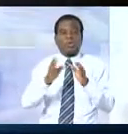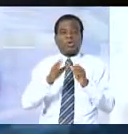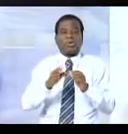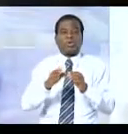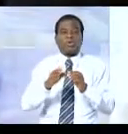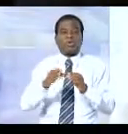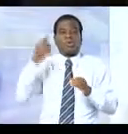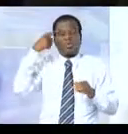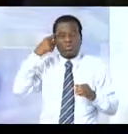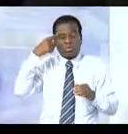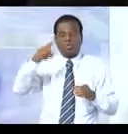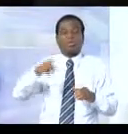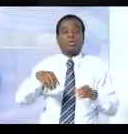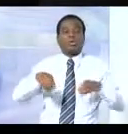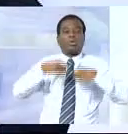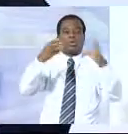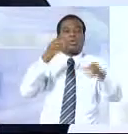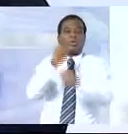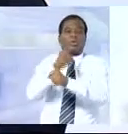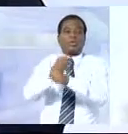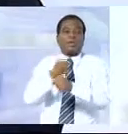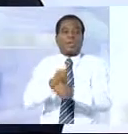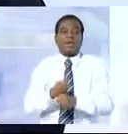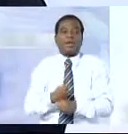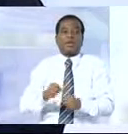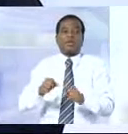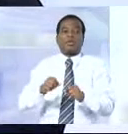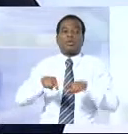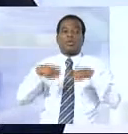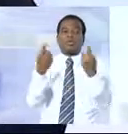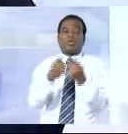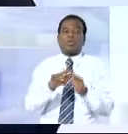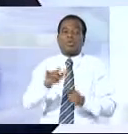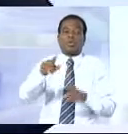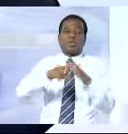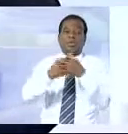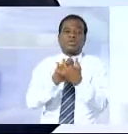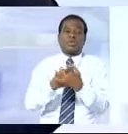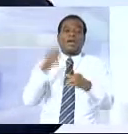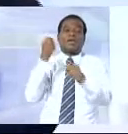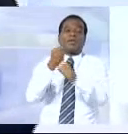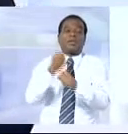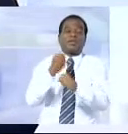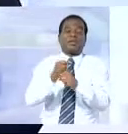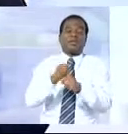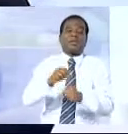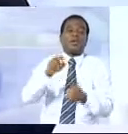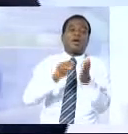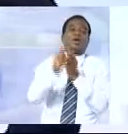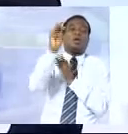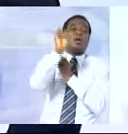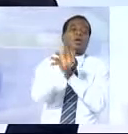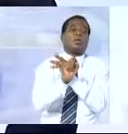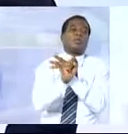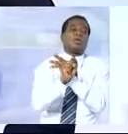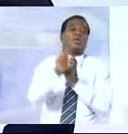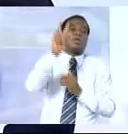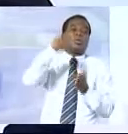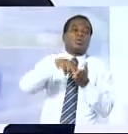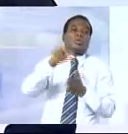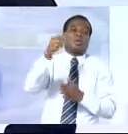tourisme pourvoyeur d'emplois. La compagnie Corsair va commencer ses activités en mars 2013. Toujours dans le secteur